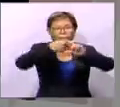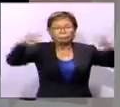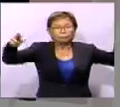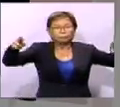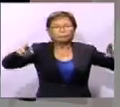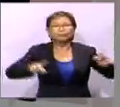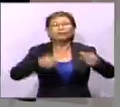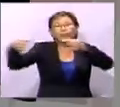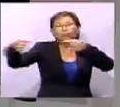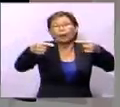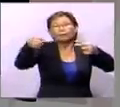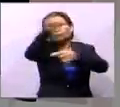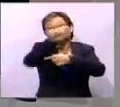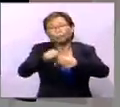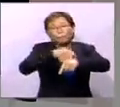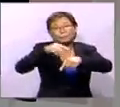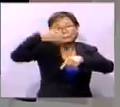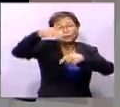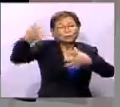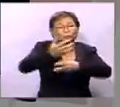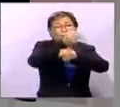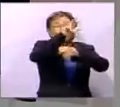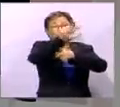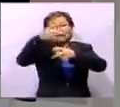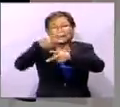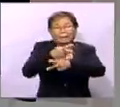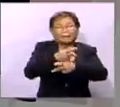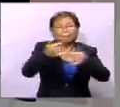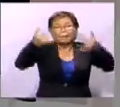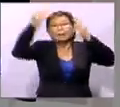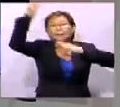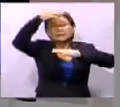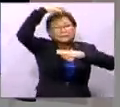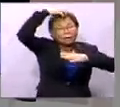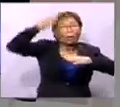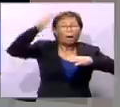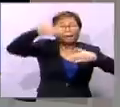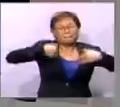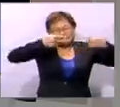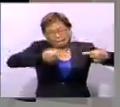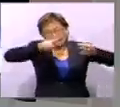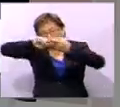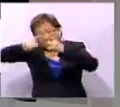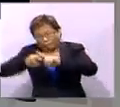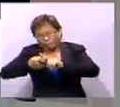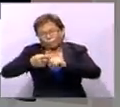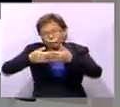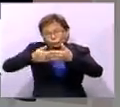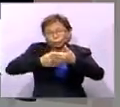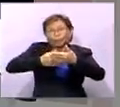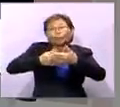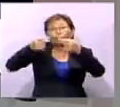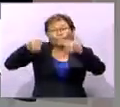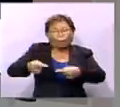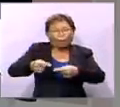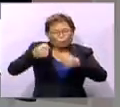Puan menghadapi Liga Super Musim Hadapan, juara 33 kali Piala Malaysia, Selangor akan mengadakan perlawanan persahabatan pramusim dalam